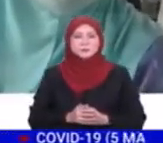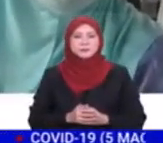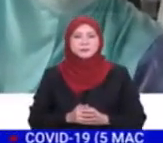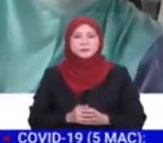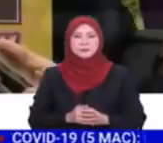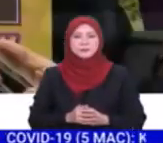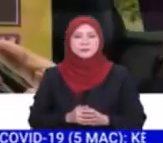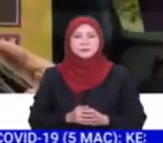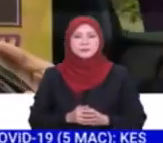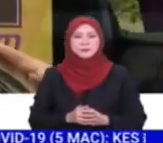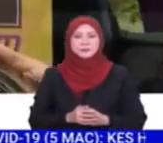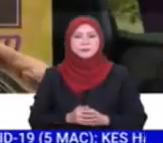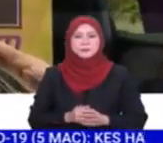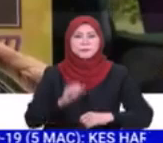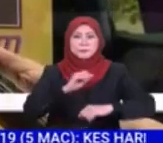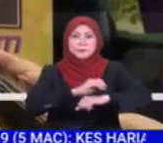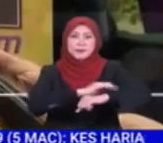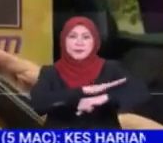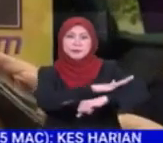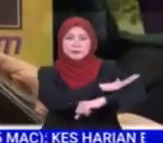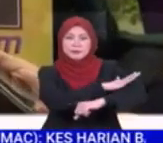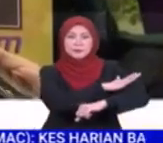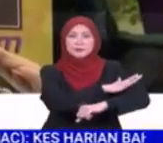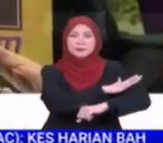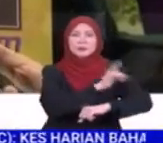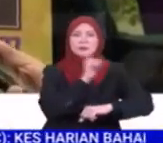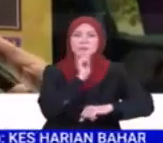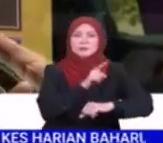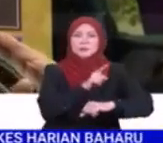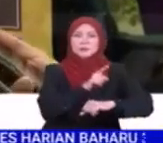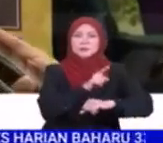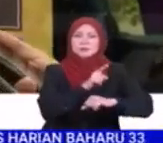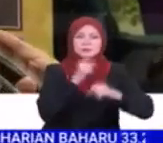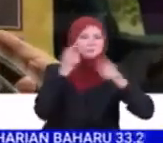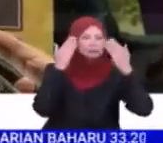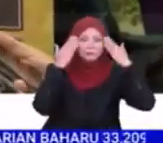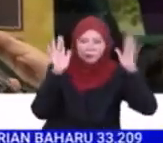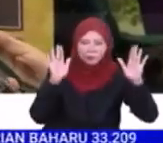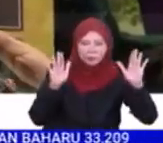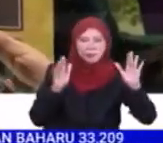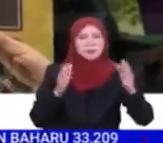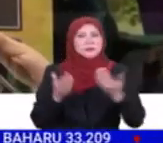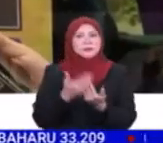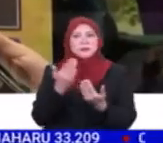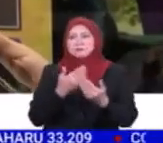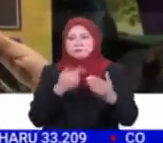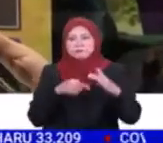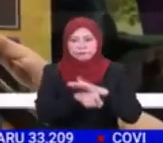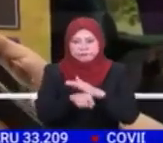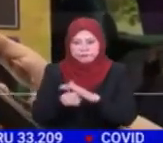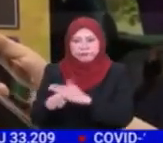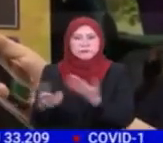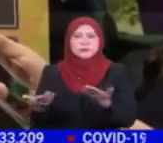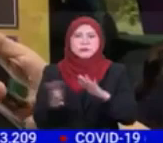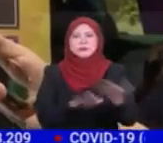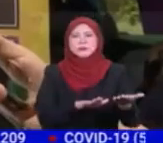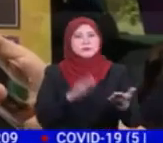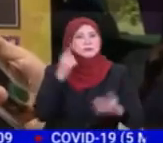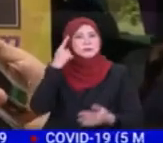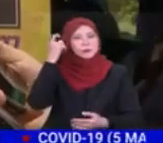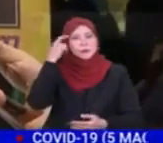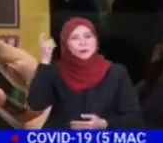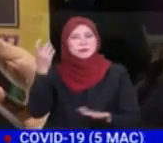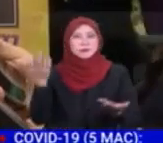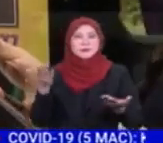Hai kenzou ini adalah merupakan pembunuh Jalan senyap eh jadi perlu untuk diberikan kesadaran kepada mereka untuk